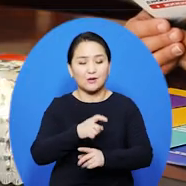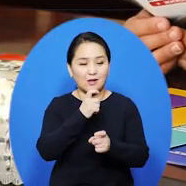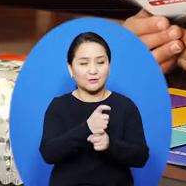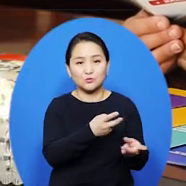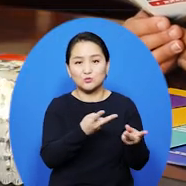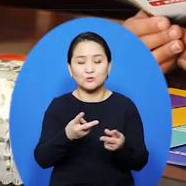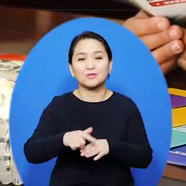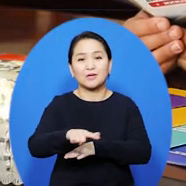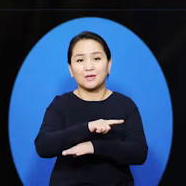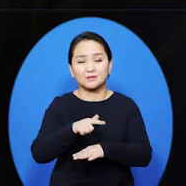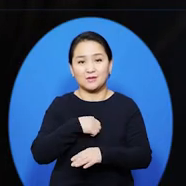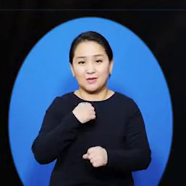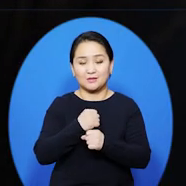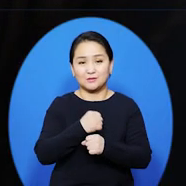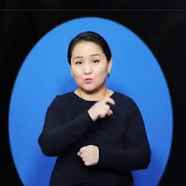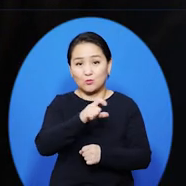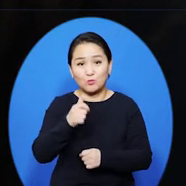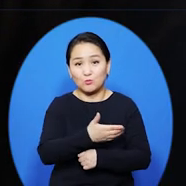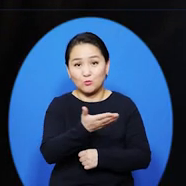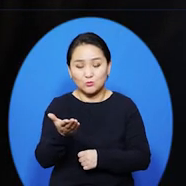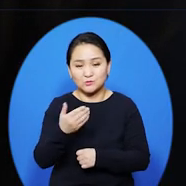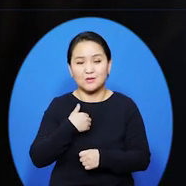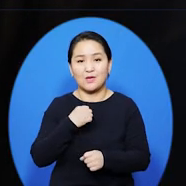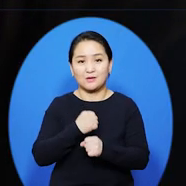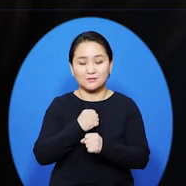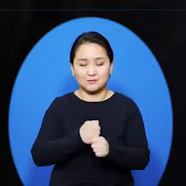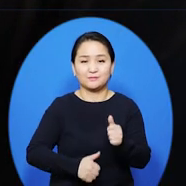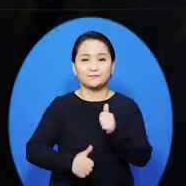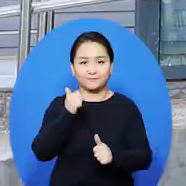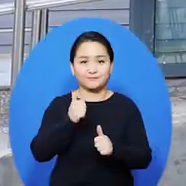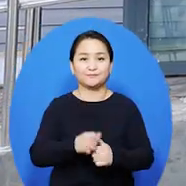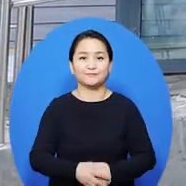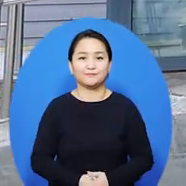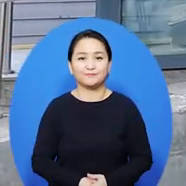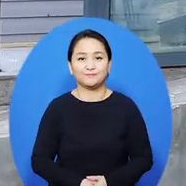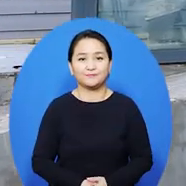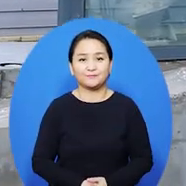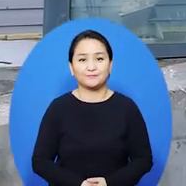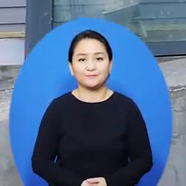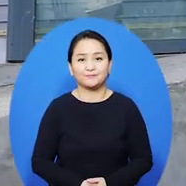халамжийн үйлчилгээний хилцсэн ажилтан албан хаагчдын ажил хэрэгт өндөр амжилтыг хүсье.